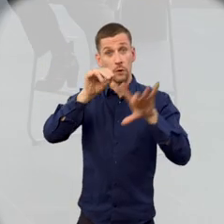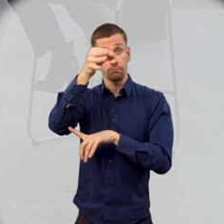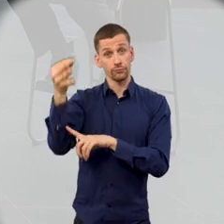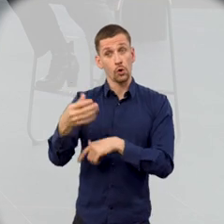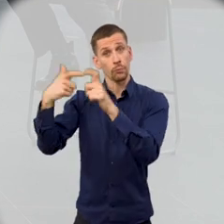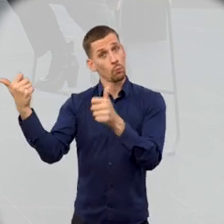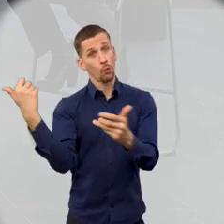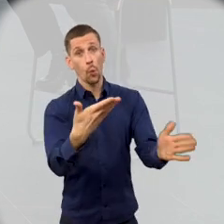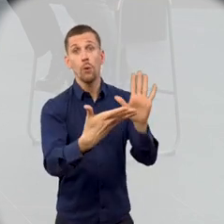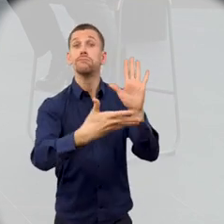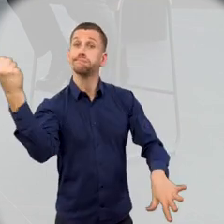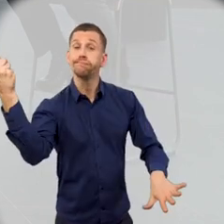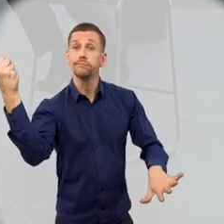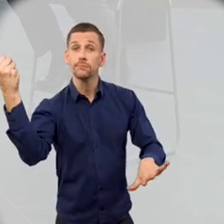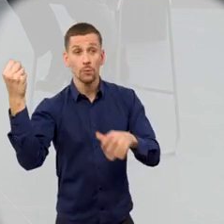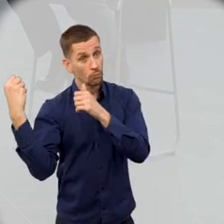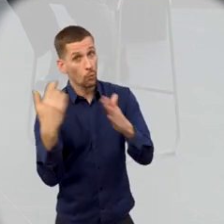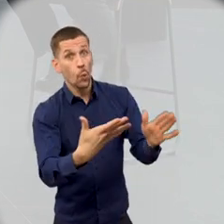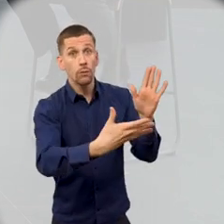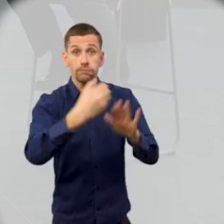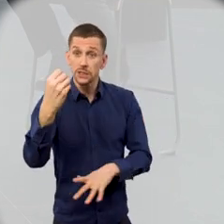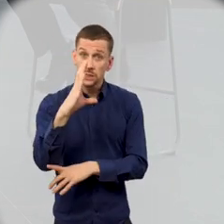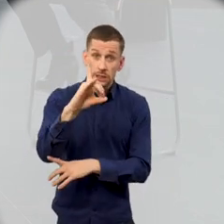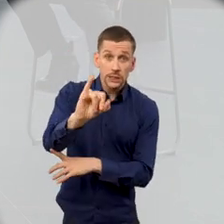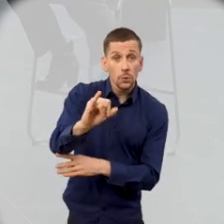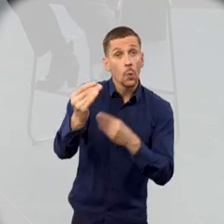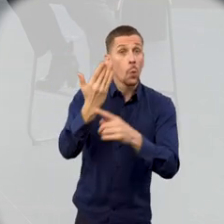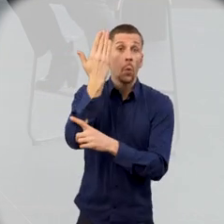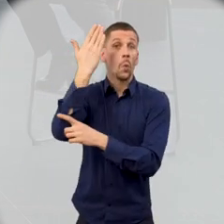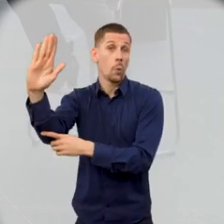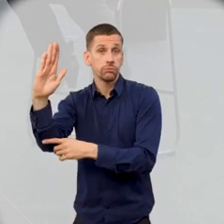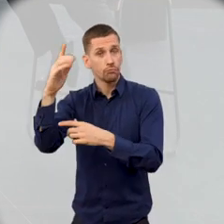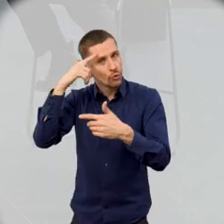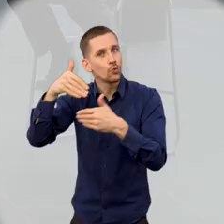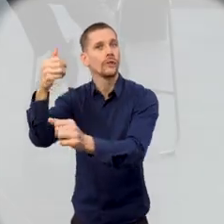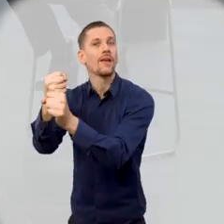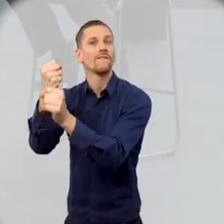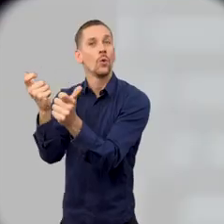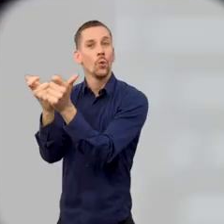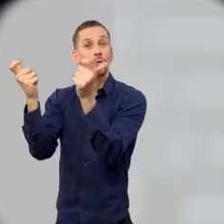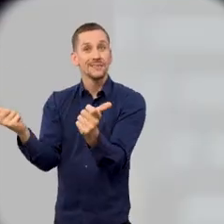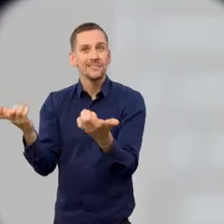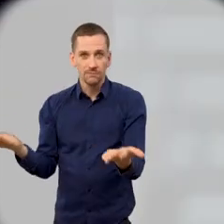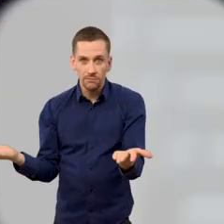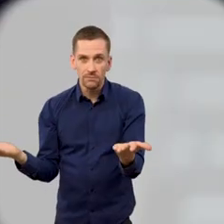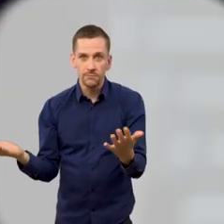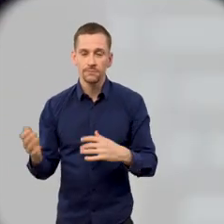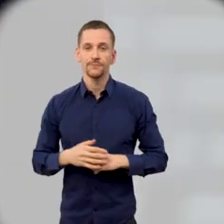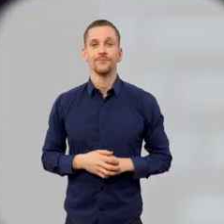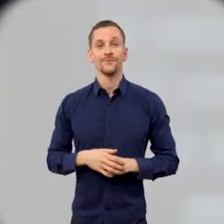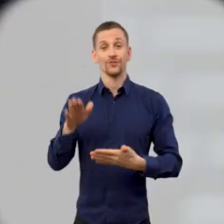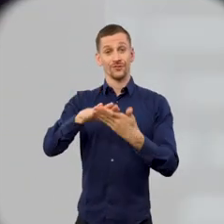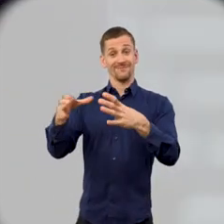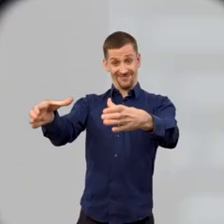on a 75 à 80% des entreprises qui proposent un contrat, CDI ou non, à nos étudiants pour continuer de travailler dans